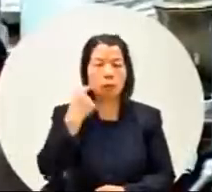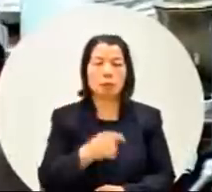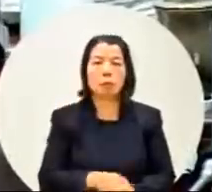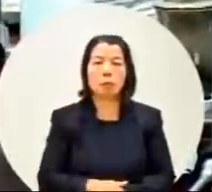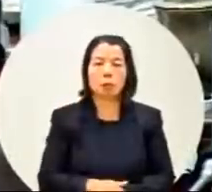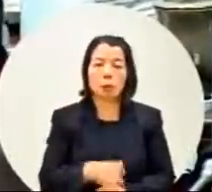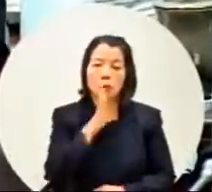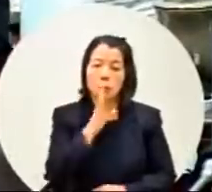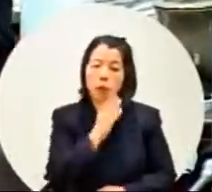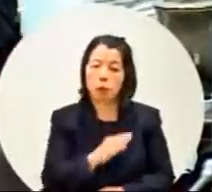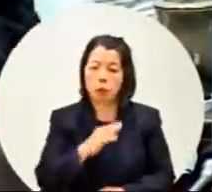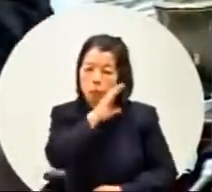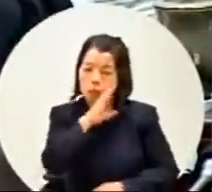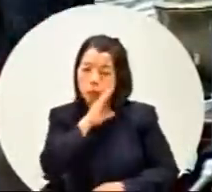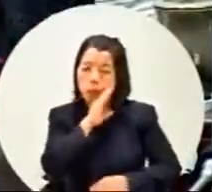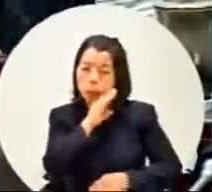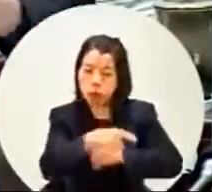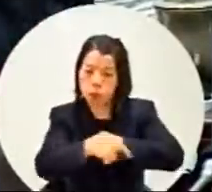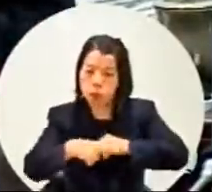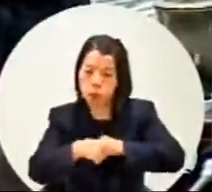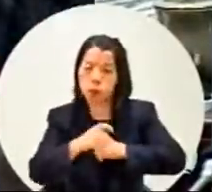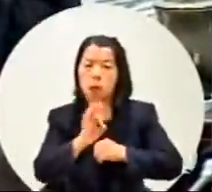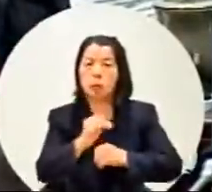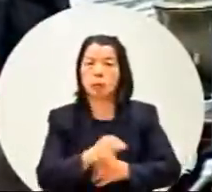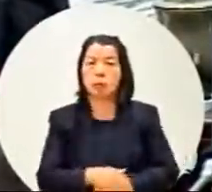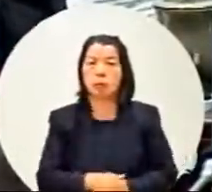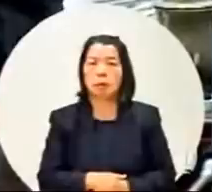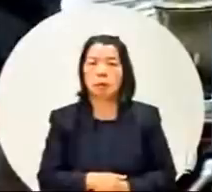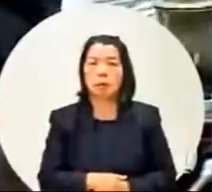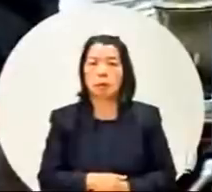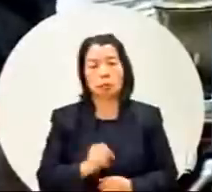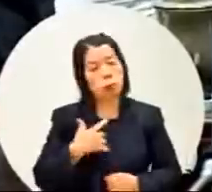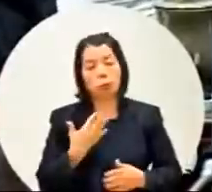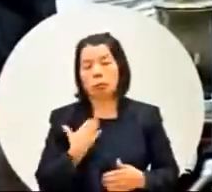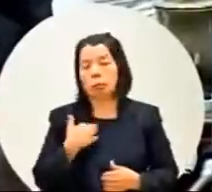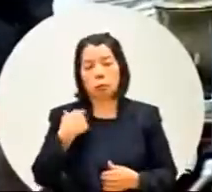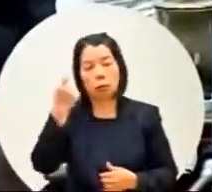说有没有图利嫌疑？你认为没有？ 不是，我认为有没有？因为这个是